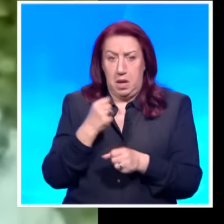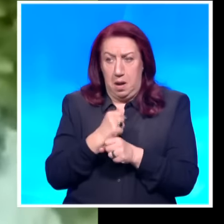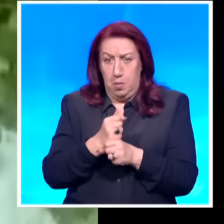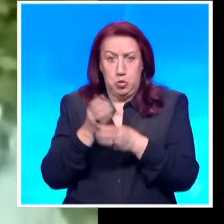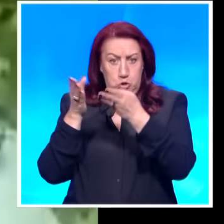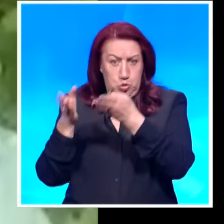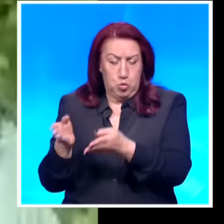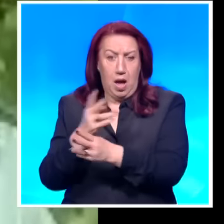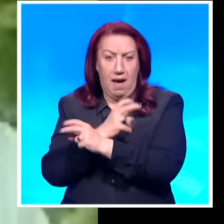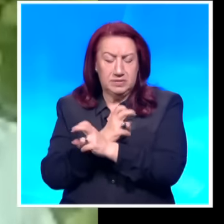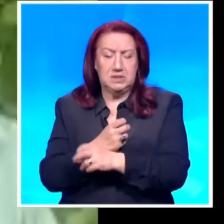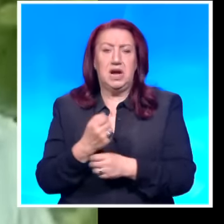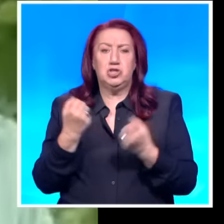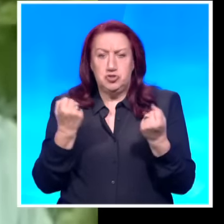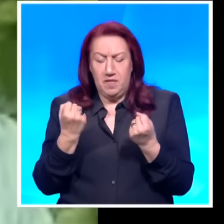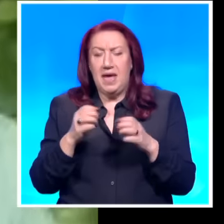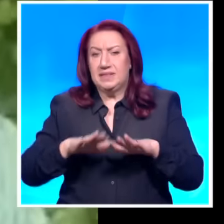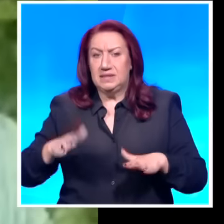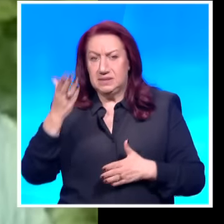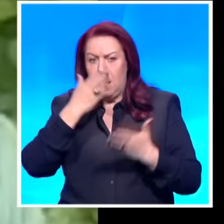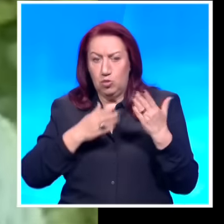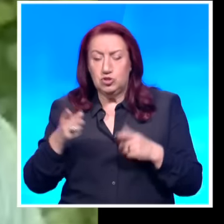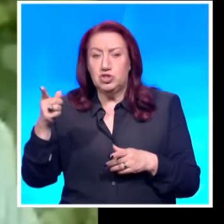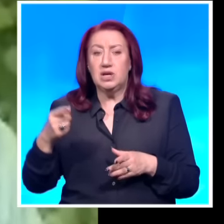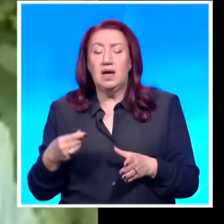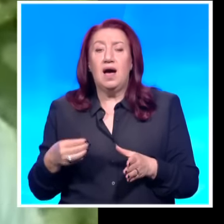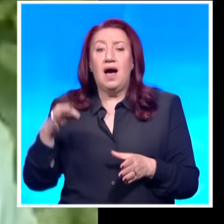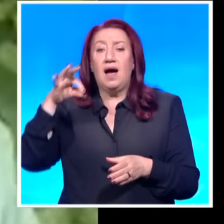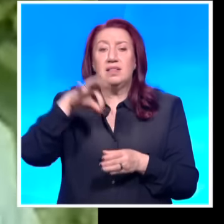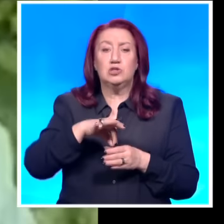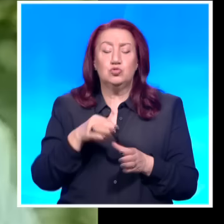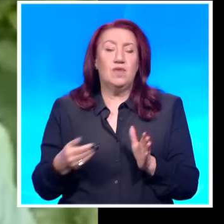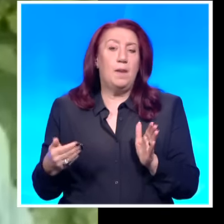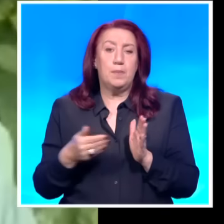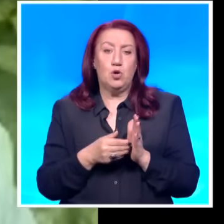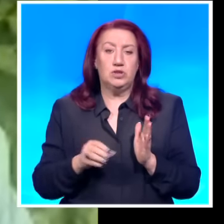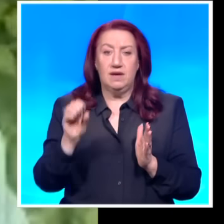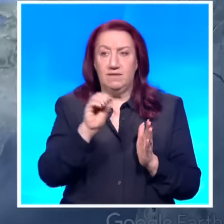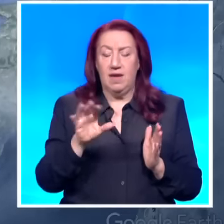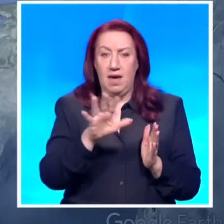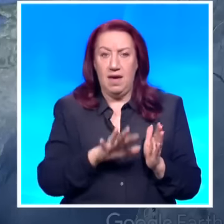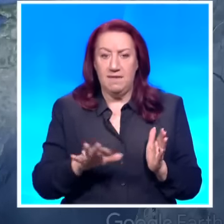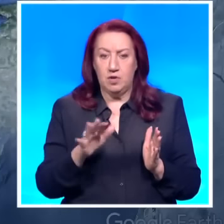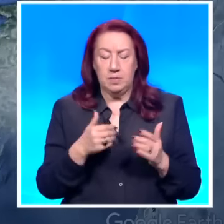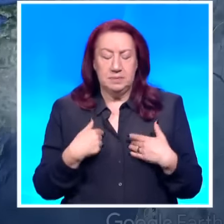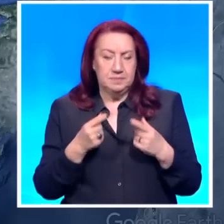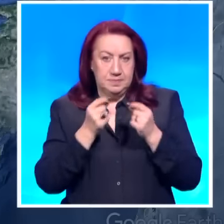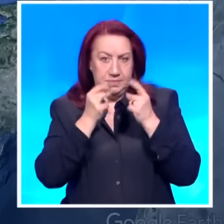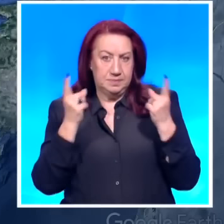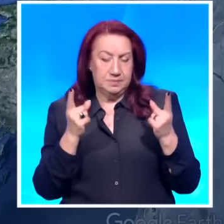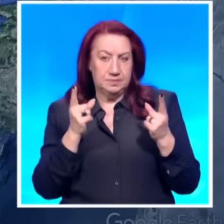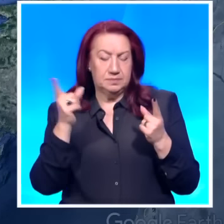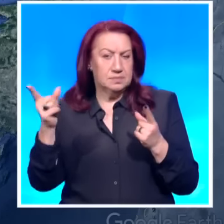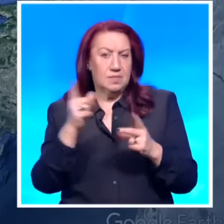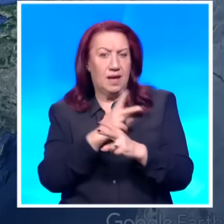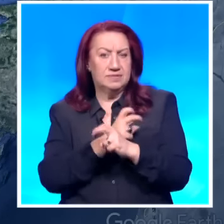живеят, учат децата им, а гласуват против Европа. Това за нас е пълна изненада. В Брегенц живеят